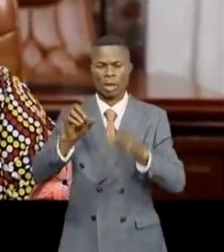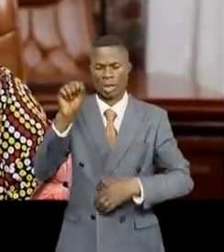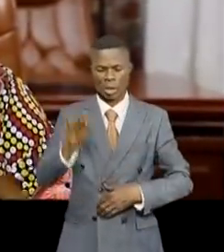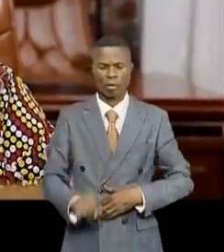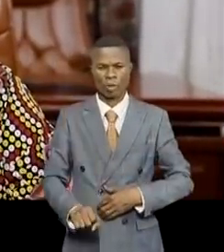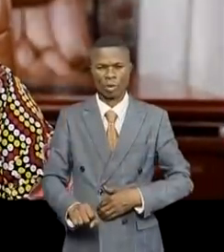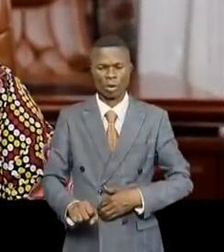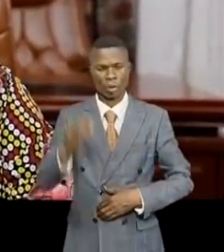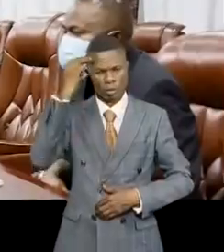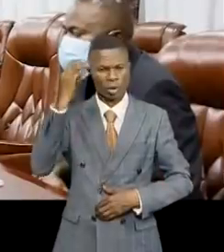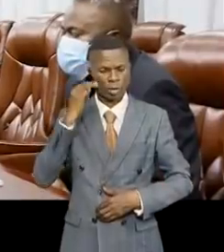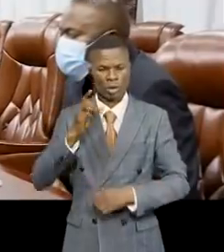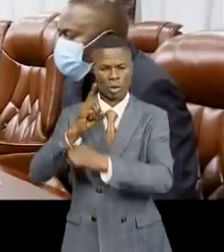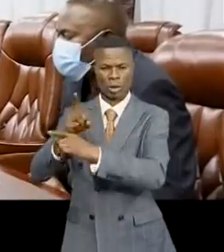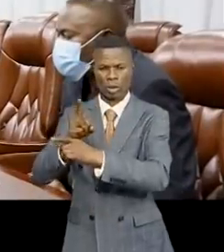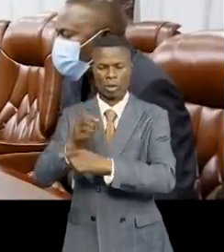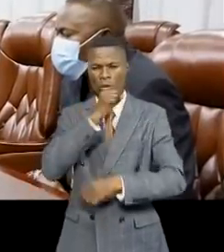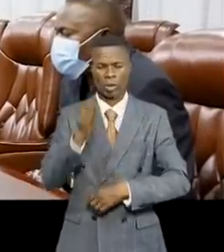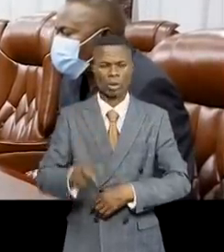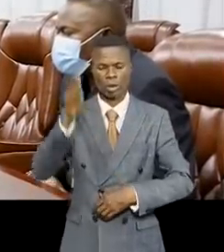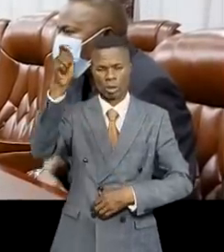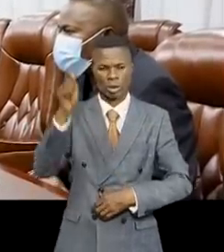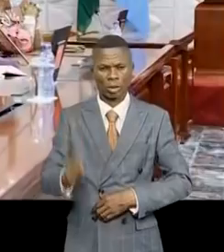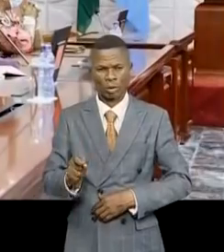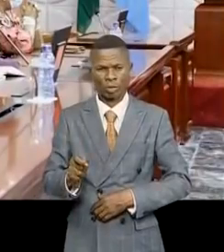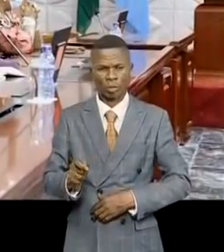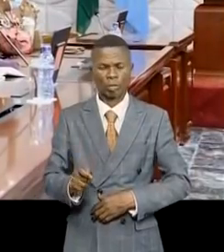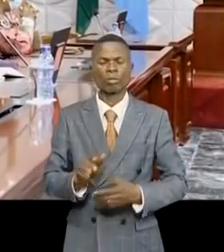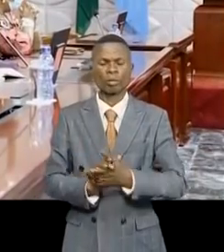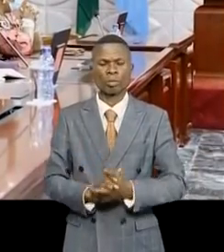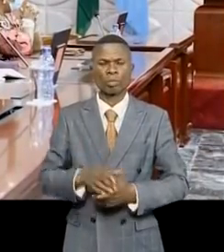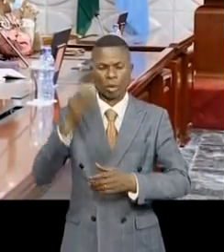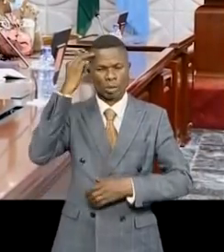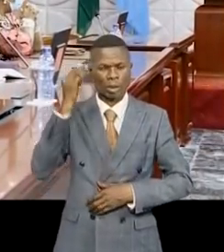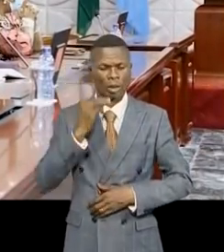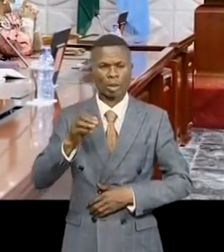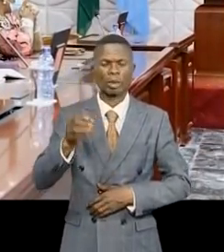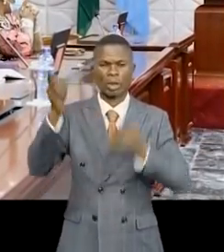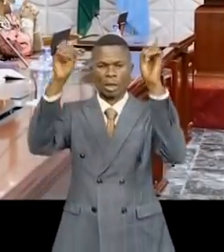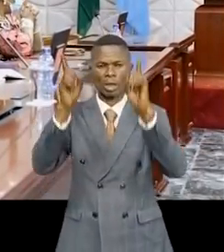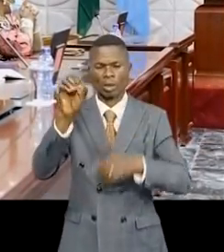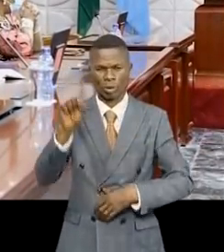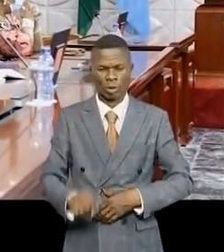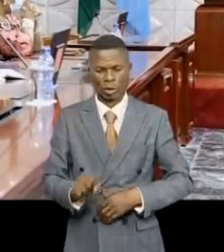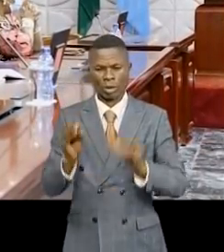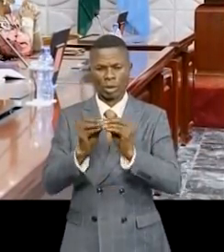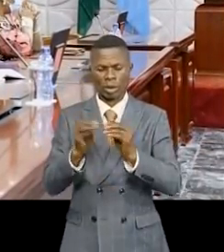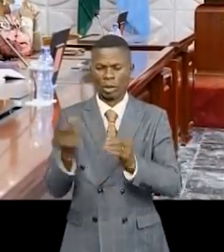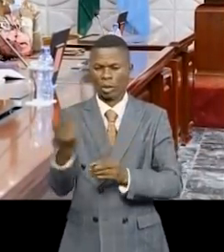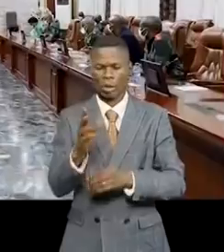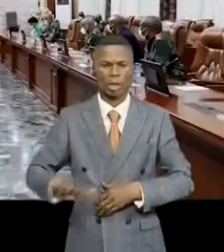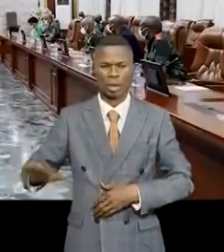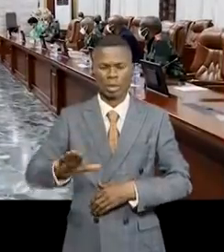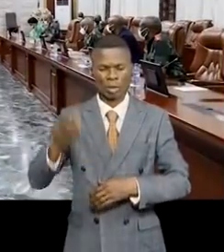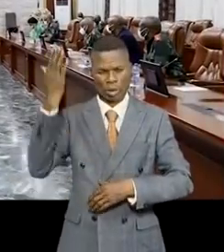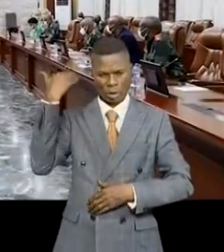Napasa, ministre de la Défense et des Anciens Combattants. En croire la ministre sud-africaine, l'entretien du jour fait suite à la réunion bilatérale tenue